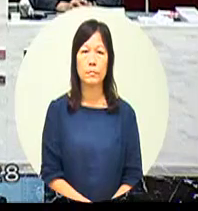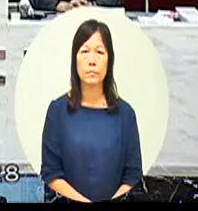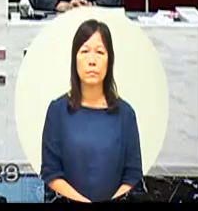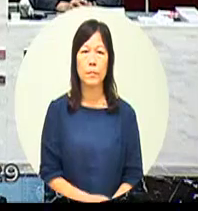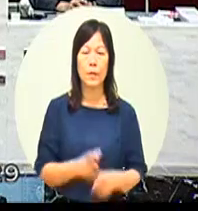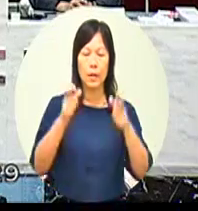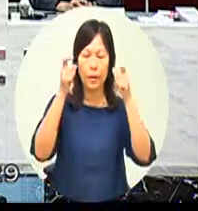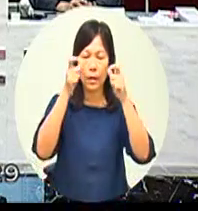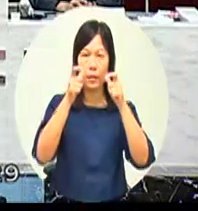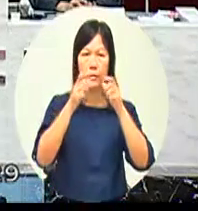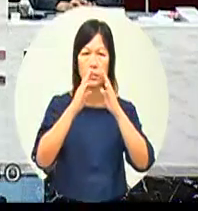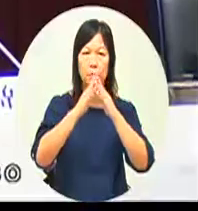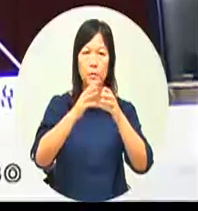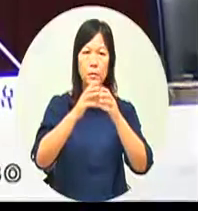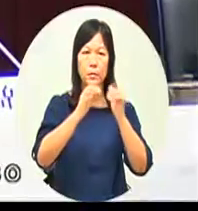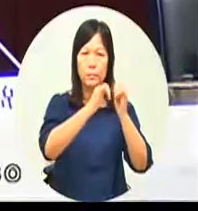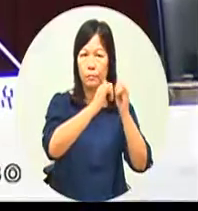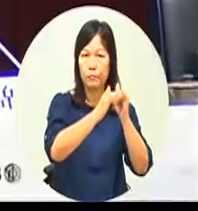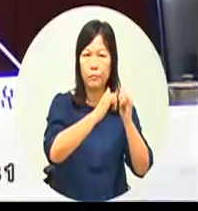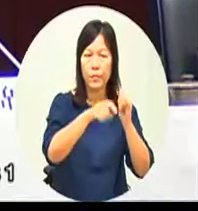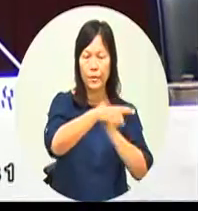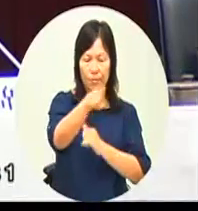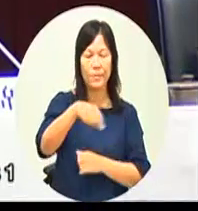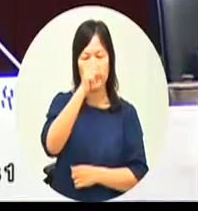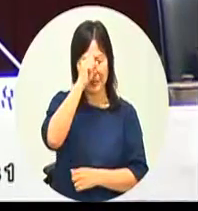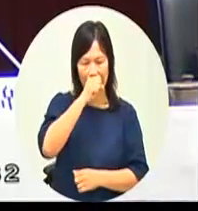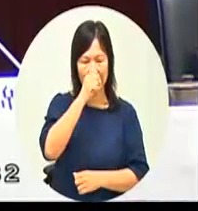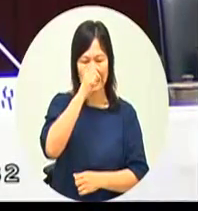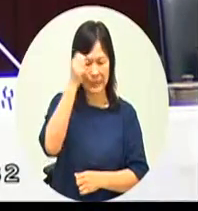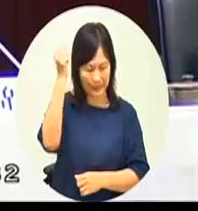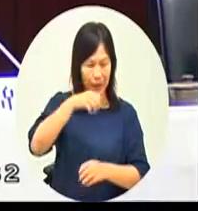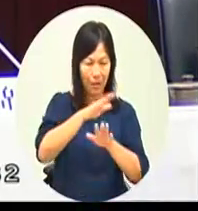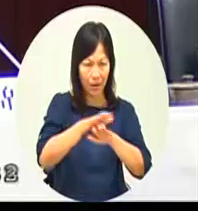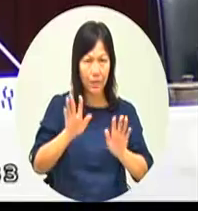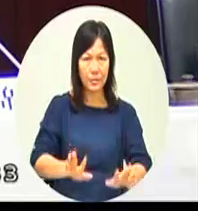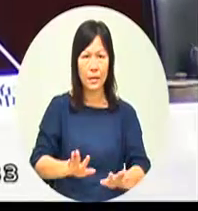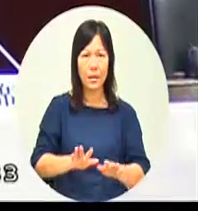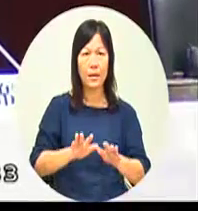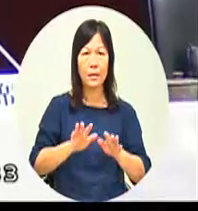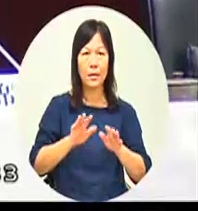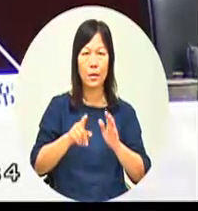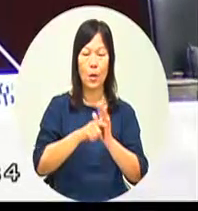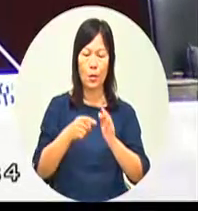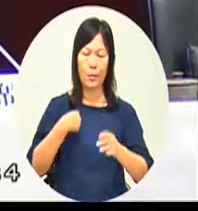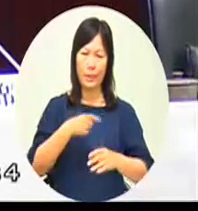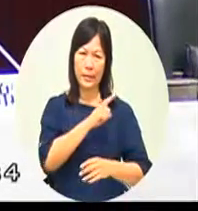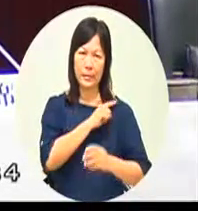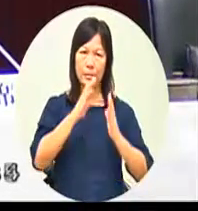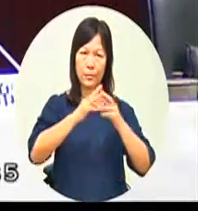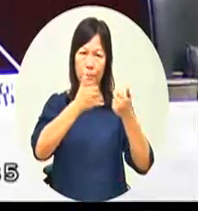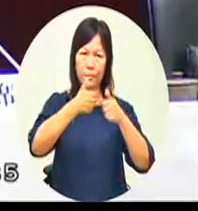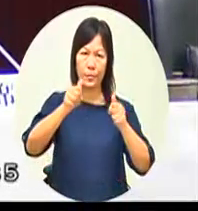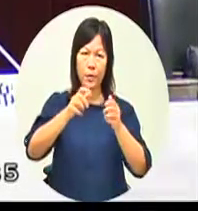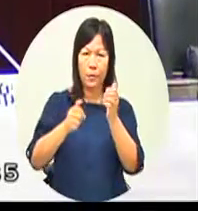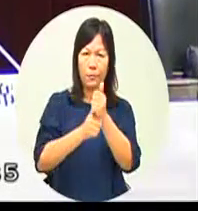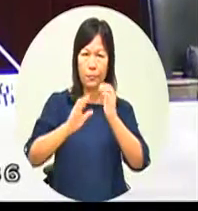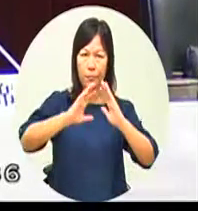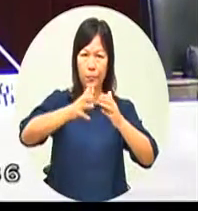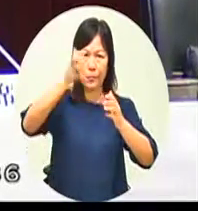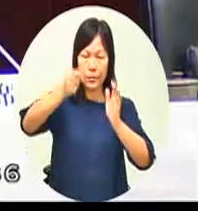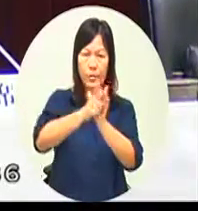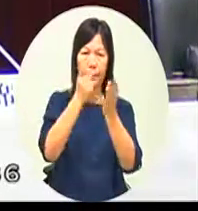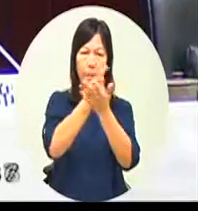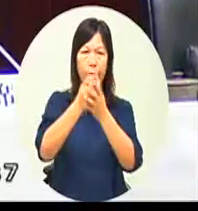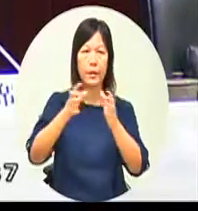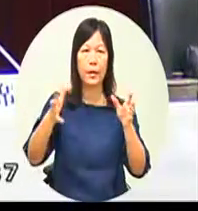高雄市民早安，今天现场有本会的副议长、全体议员